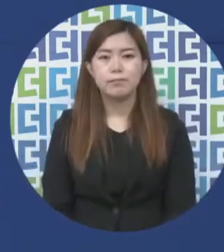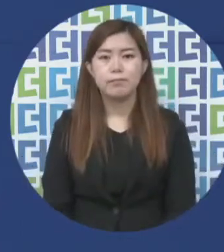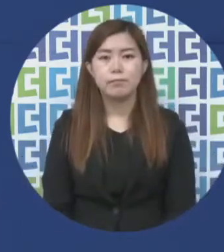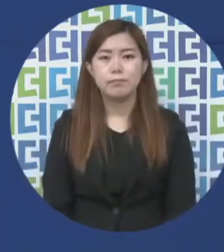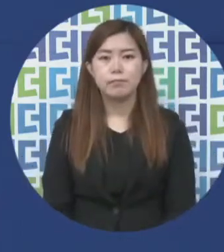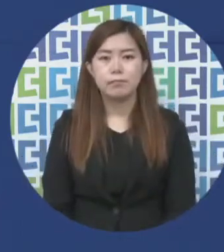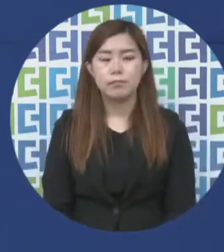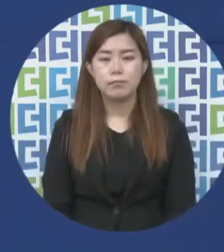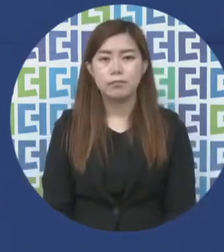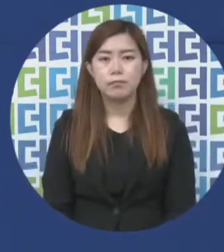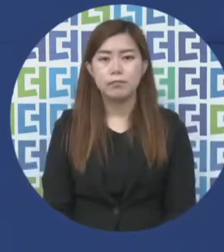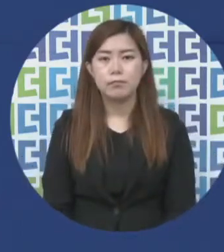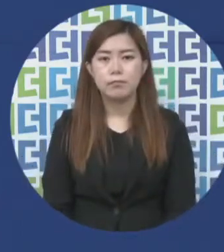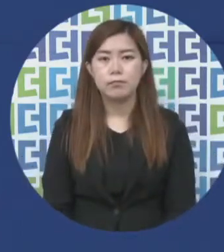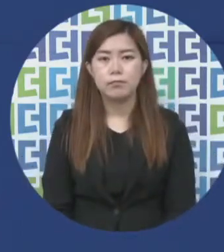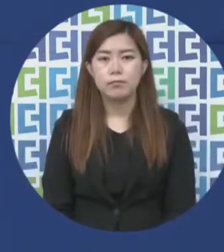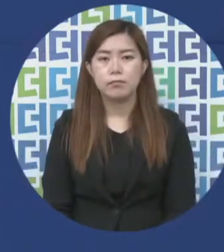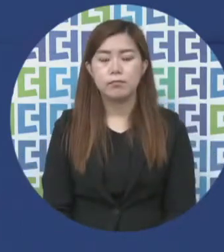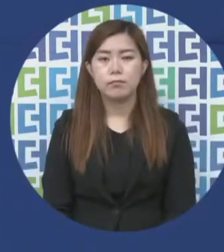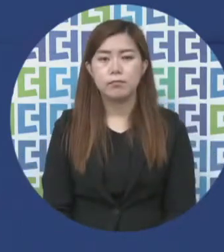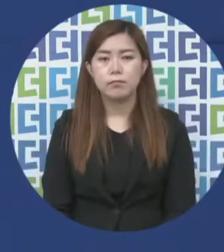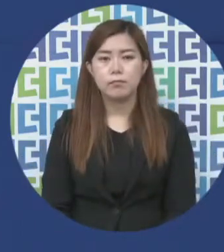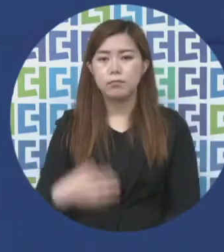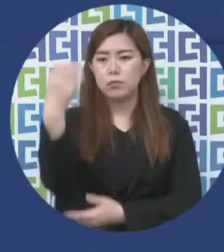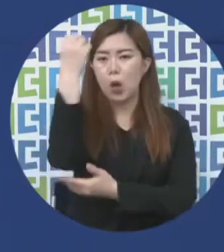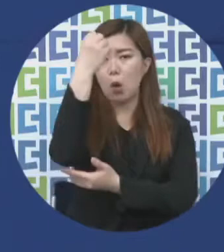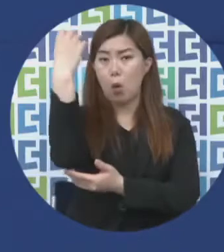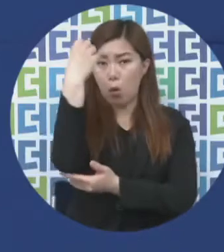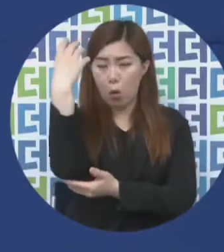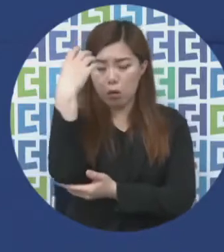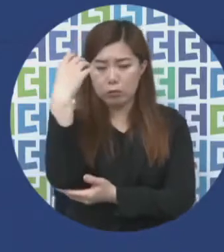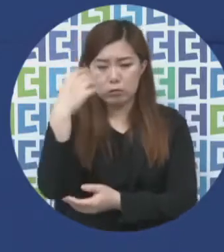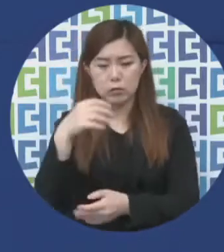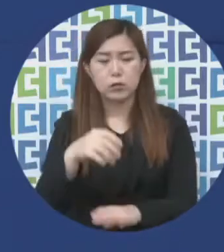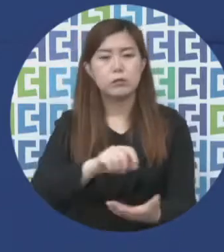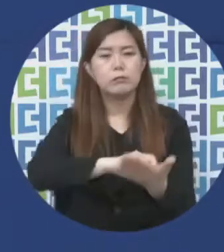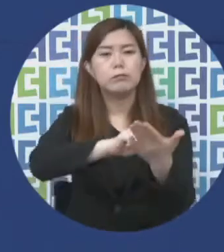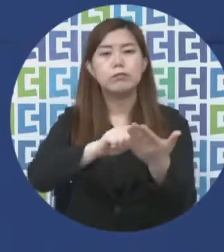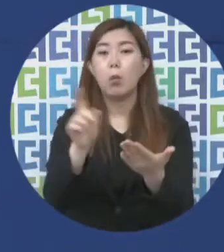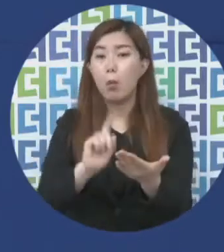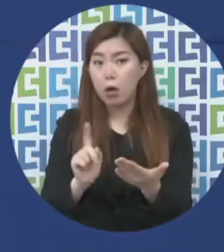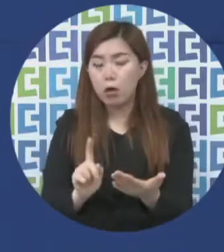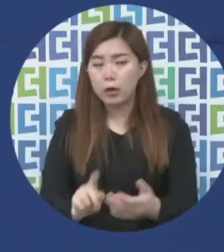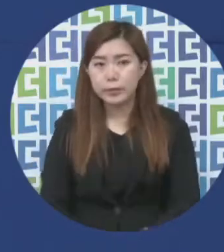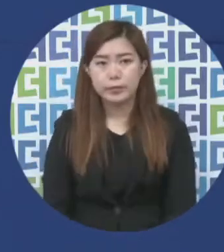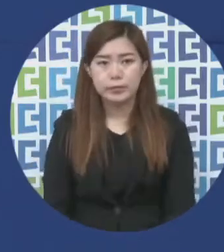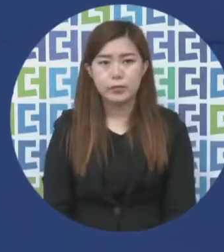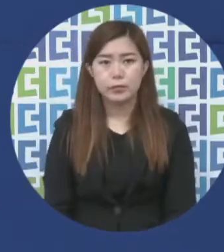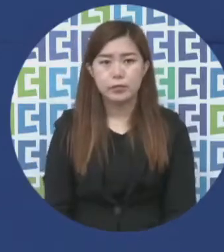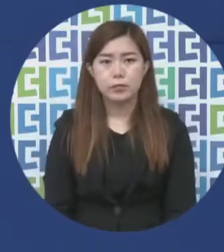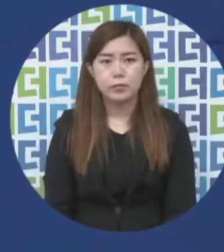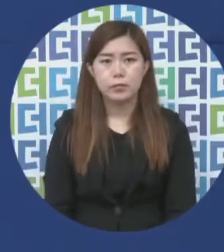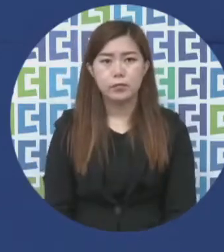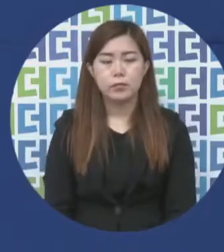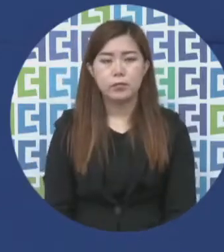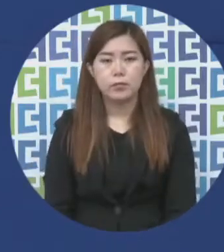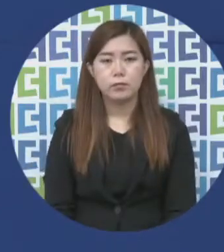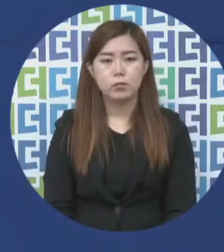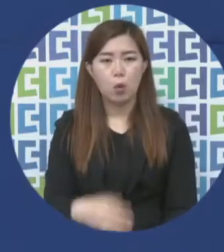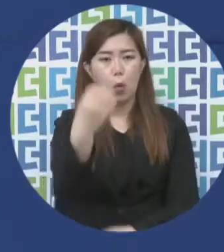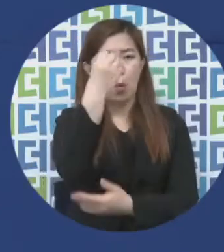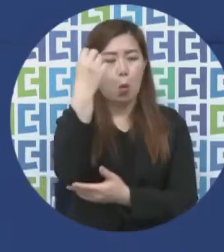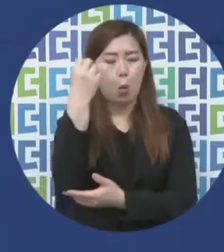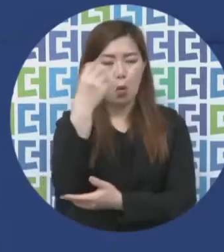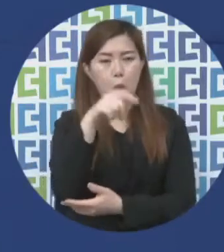한두 명이 아닙니다. 언론사가 대서특필했습니다. 주요 일간지 사장을